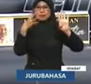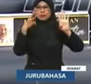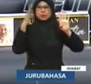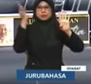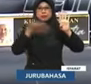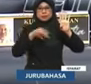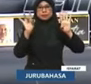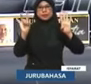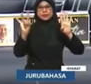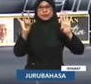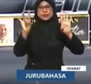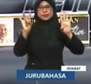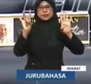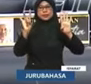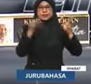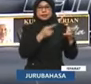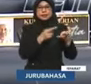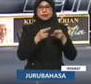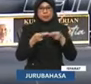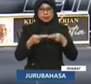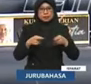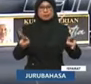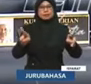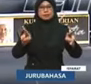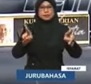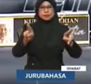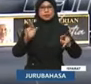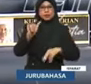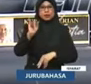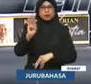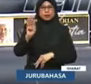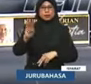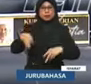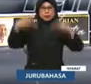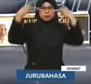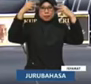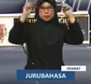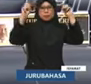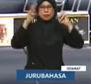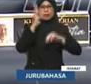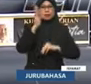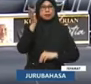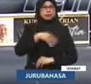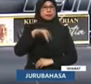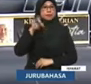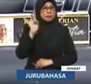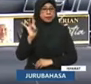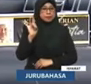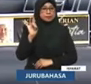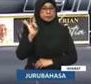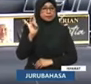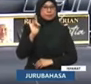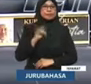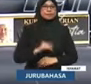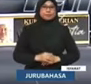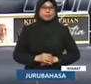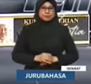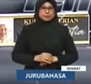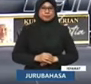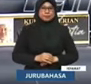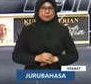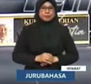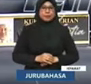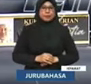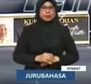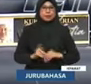14.000 logos yang akan diresmikan oleh yang amat baru muat perdana menteri pada 16 ogos 2022 ini